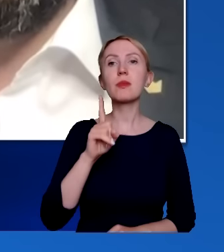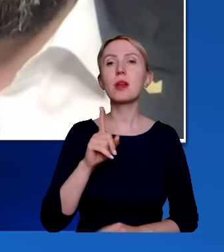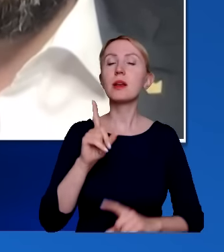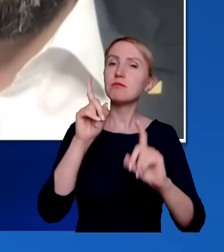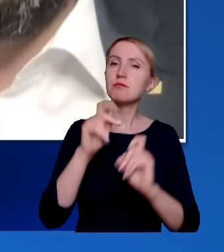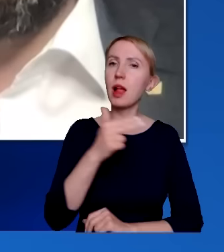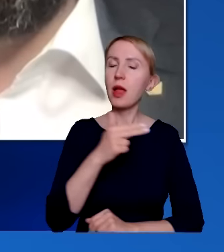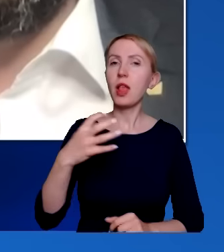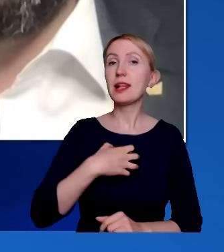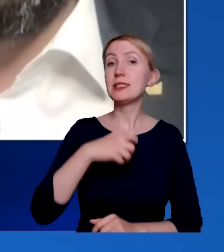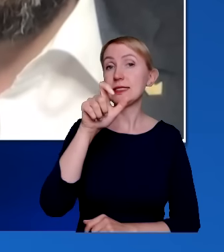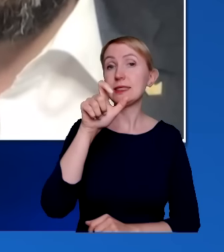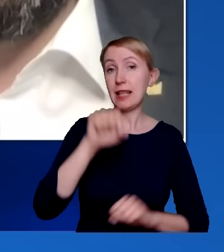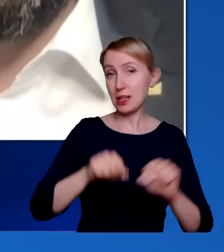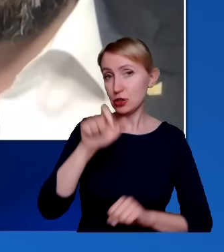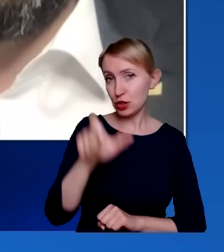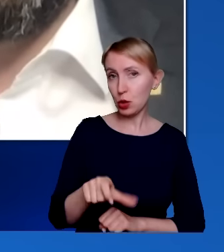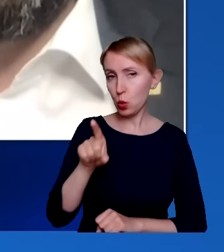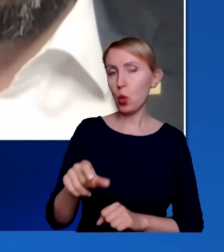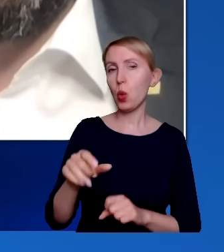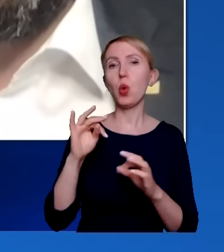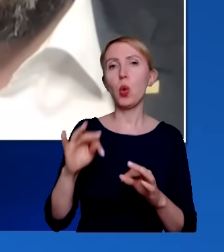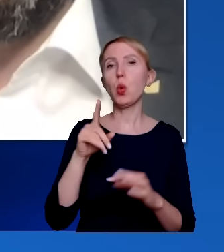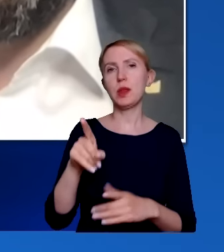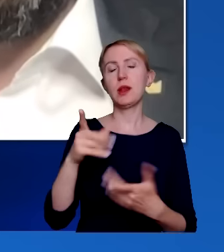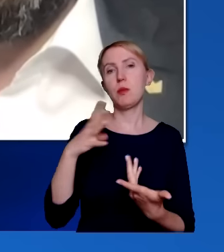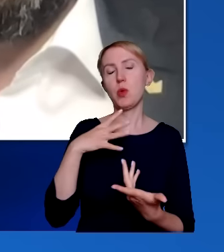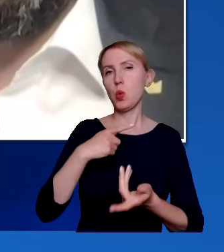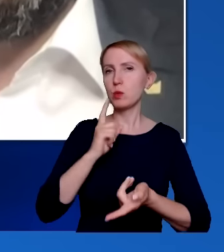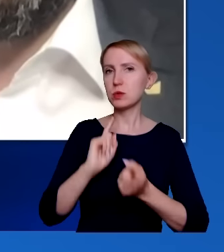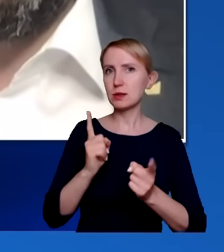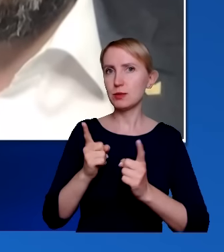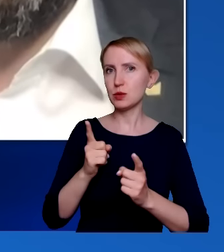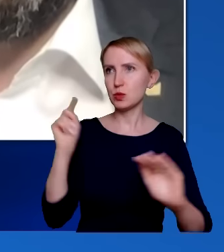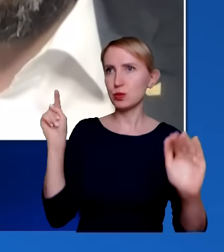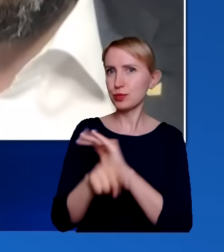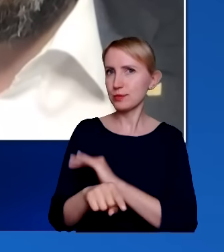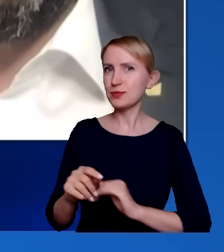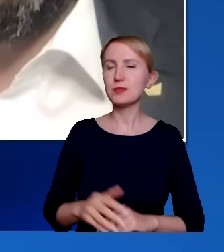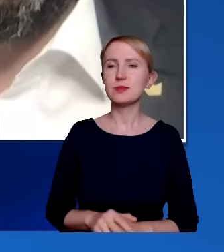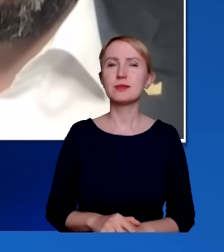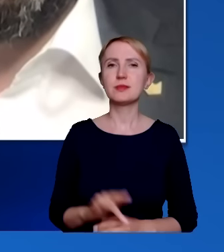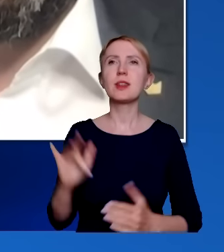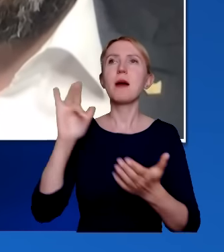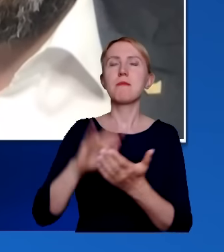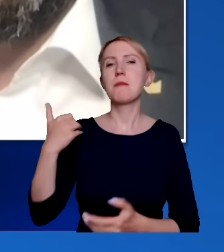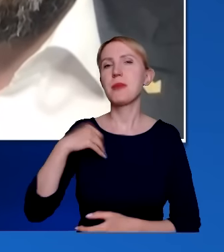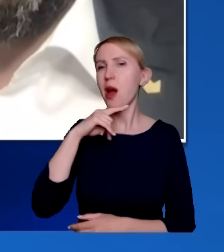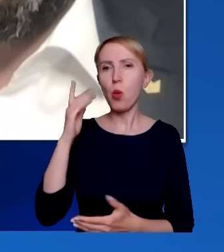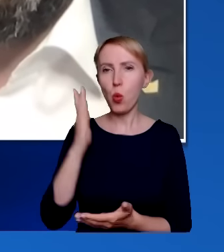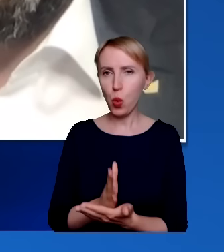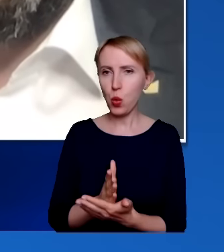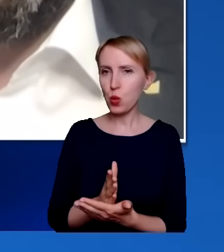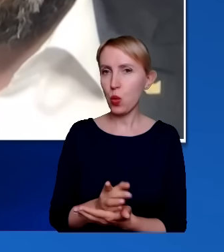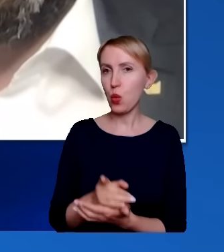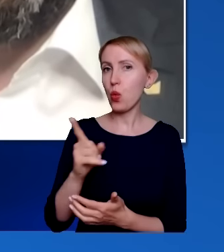sędziego sędzia w tej chwili dostał przyspieszenia Ja nie mówię że dotarł na Białoruś ale i tam zdaje się